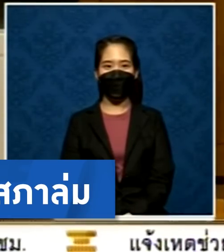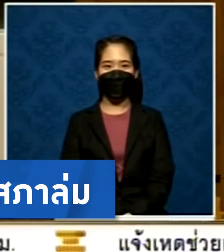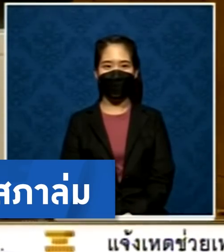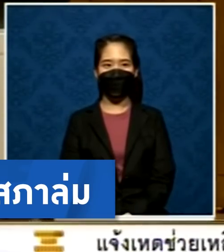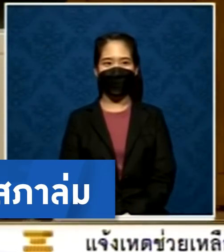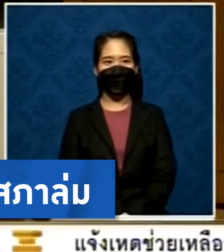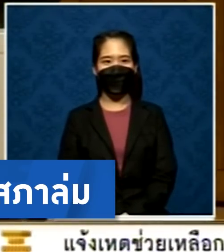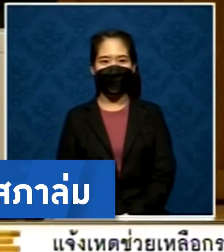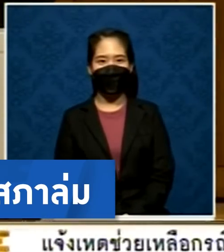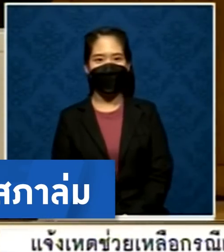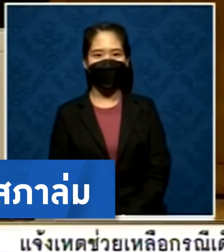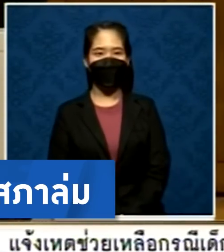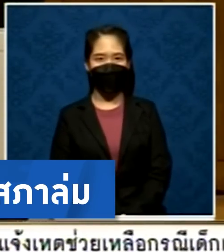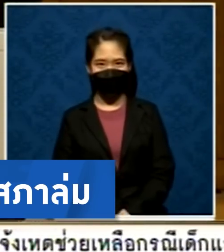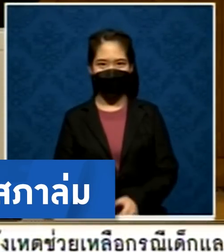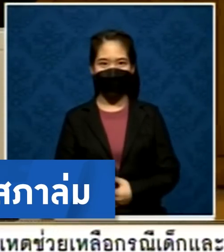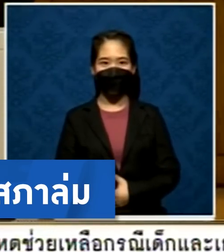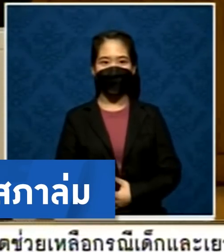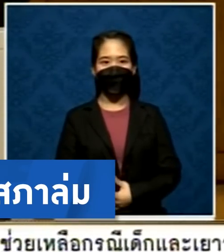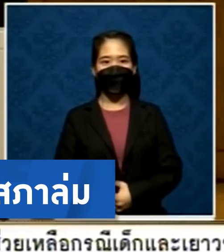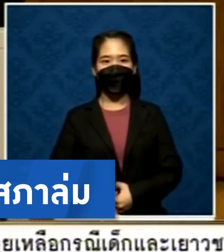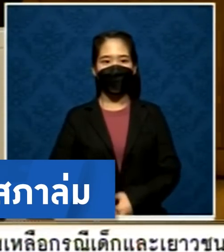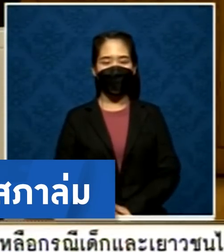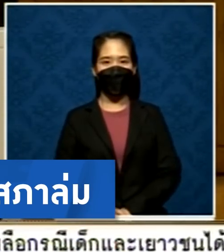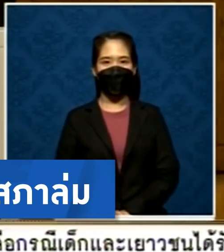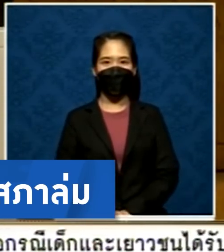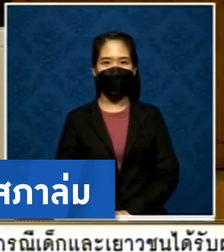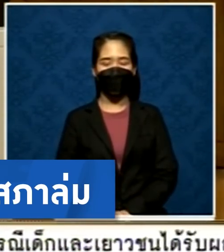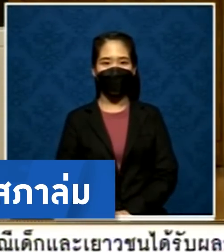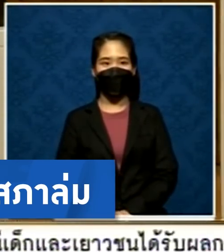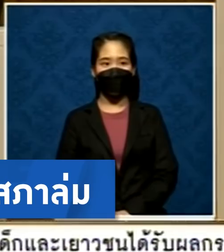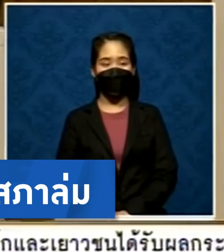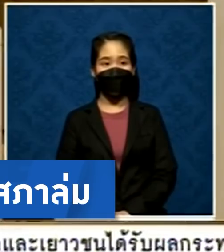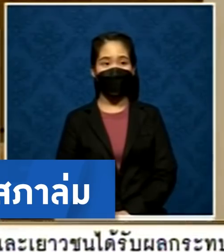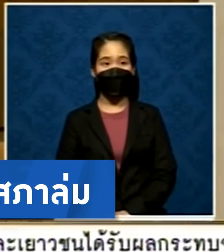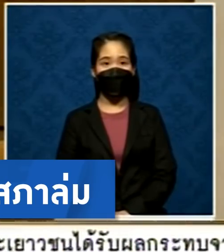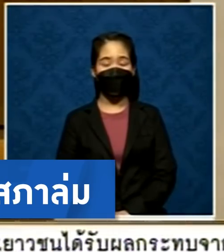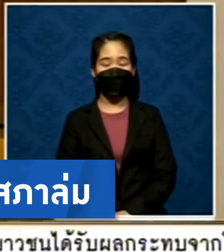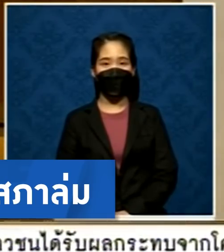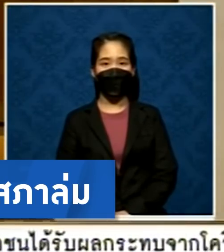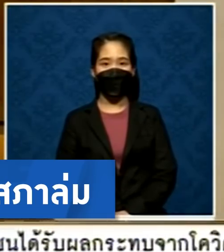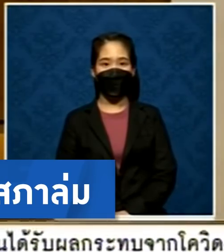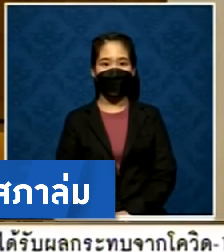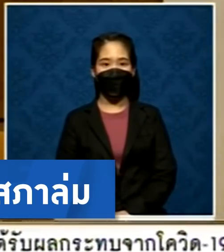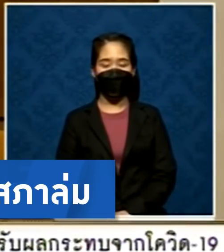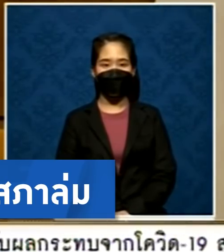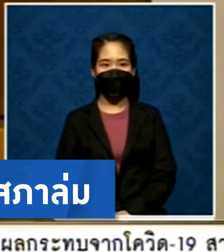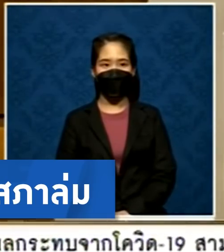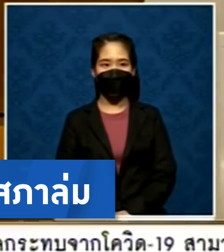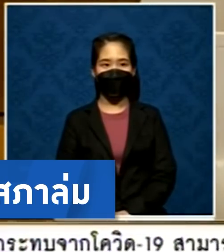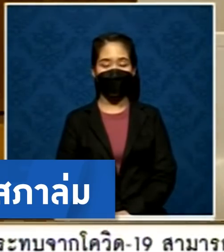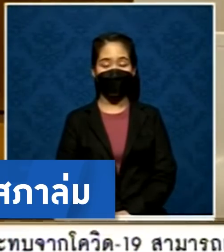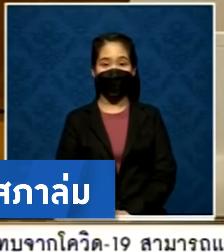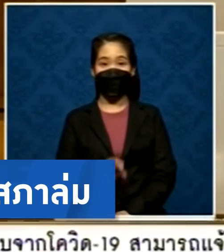ที่รัฐบาลจะต้องเก็บกระเป๋ากลับบ้านในเดือนมีนาคมหรือเมษายนนะครับเพราะจะต้องมีการเถียง